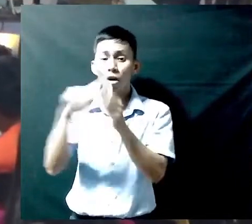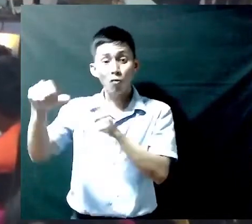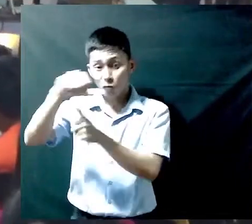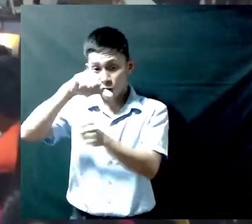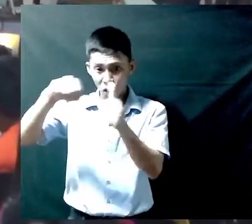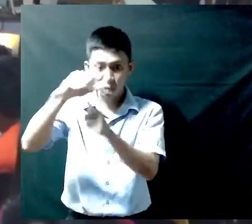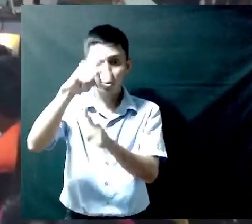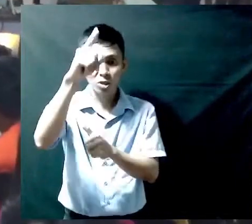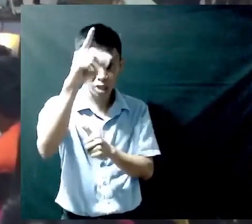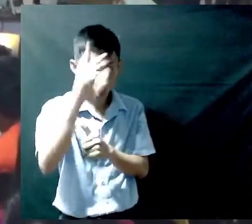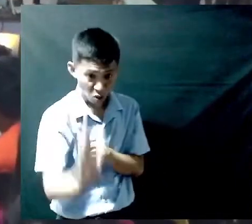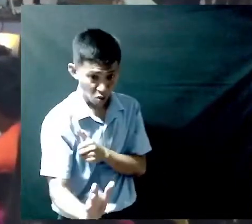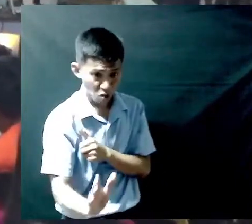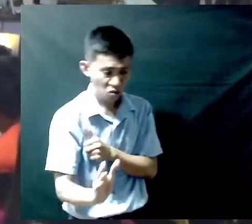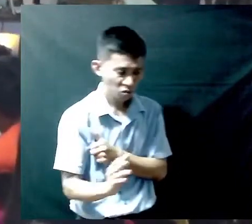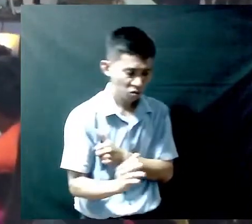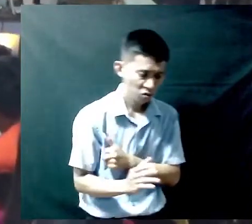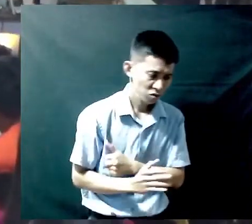ministered first to the Lord.